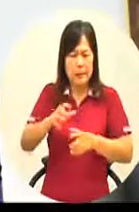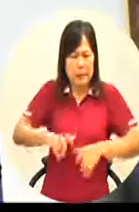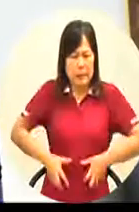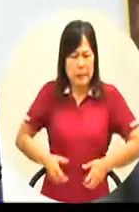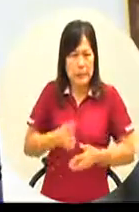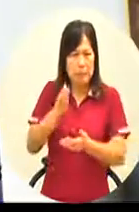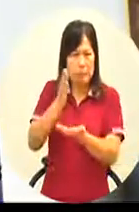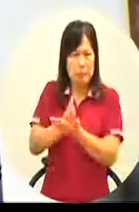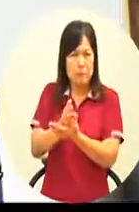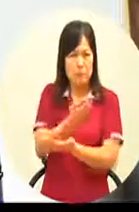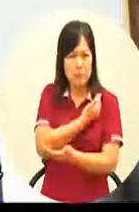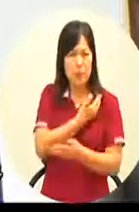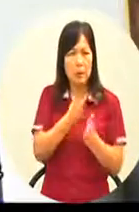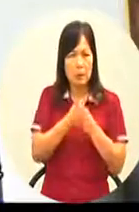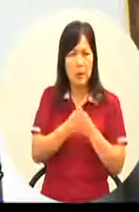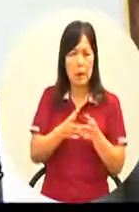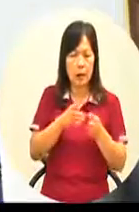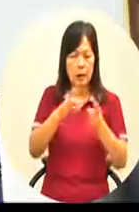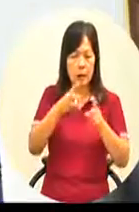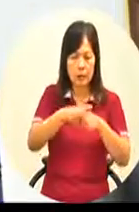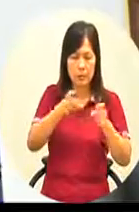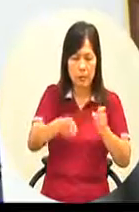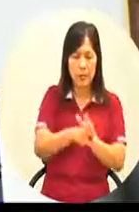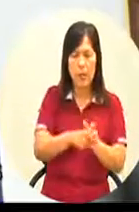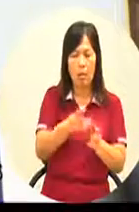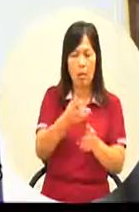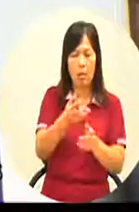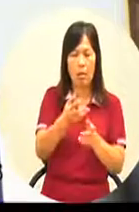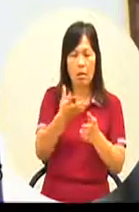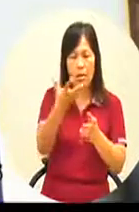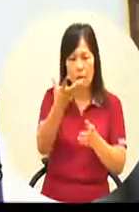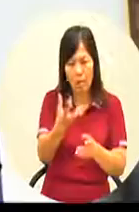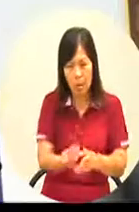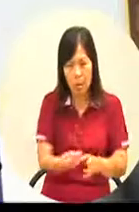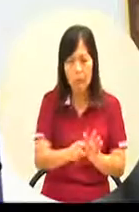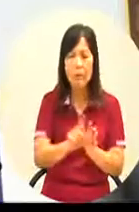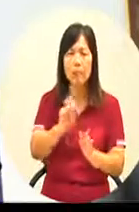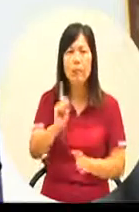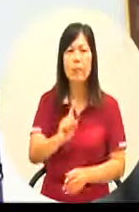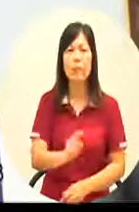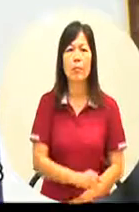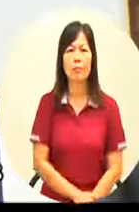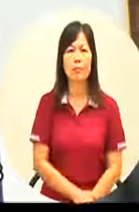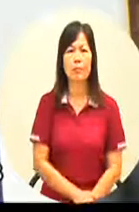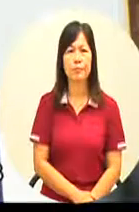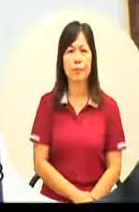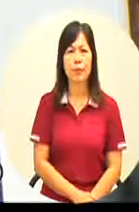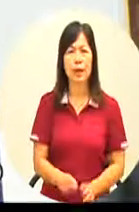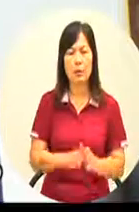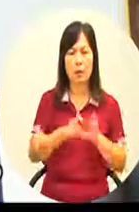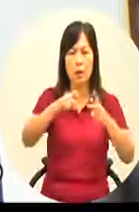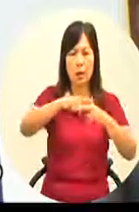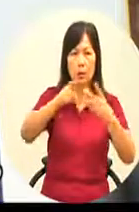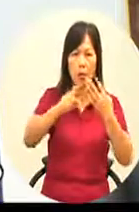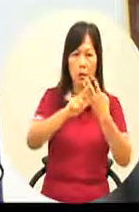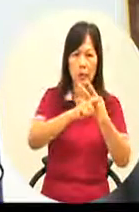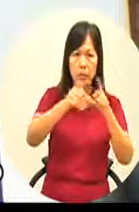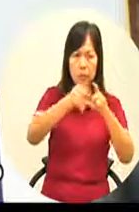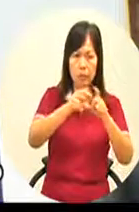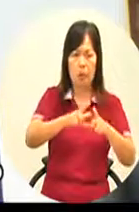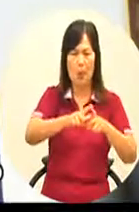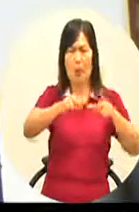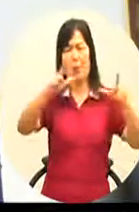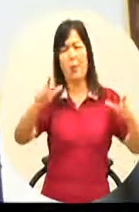吼，我阮前陈小刚吼，准巧伊吼，是安怎讲巧伊？一个工业区遮大